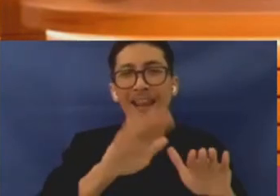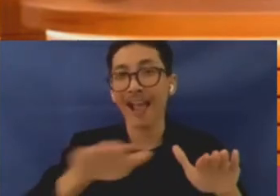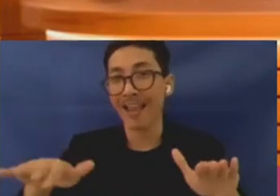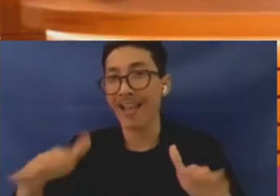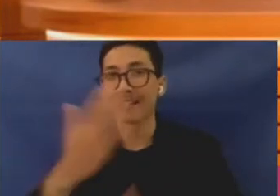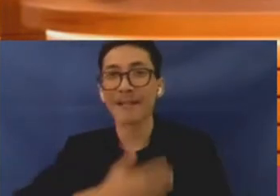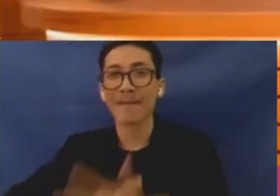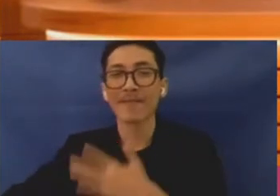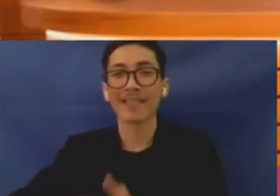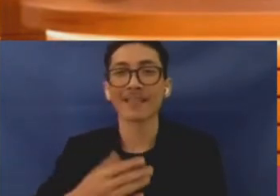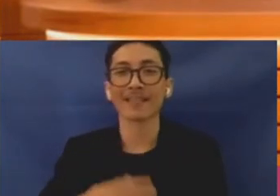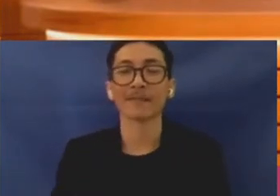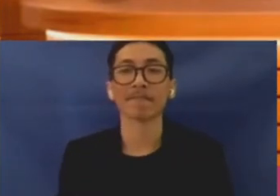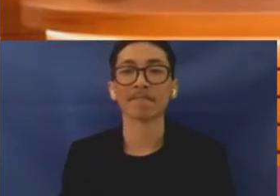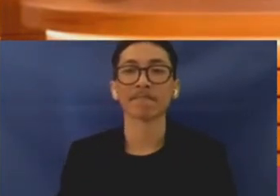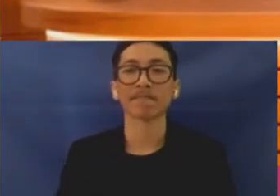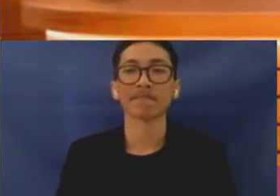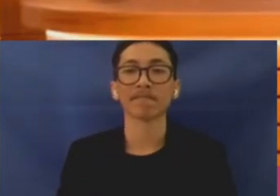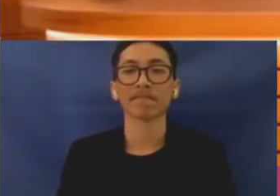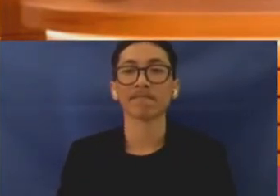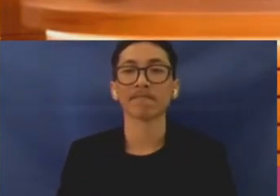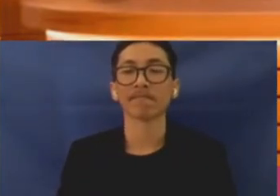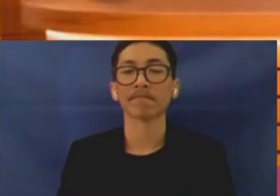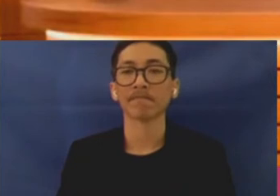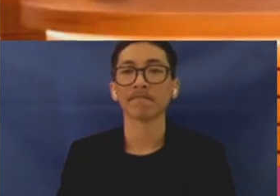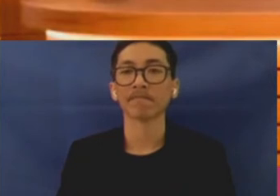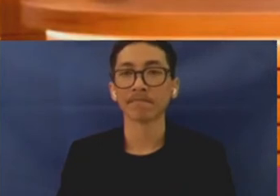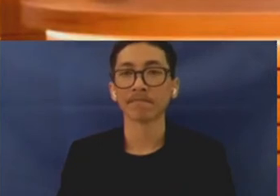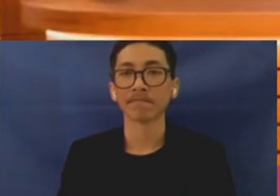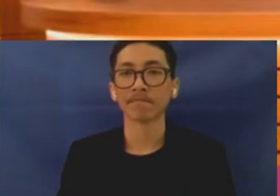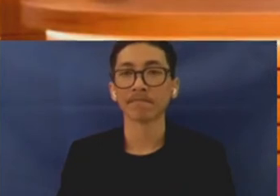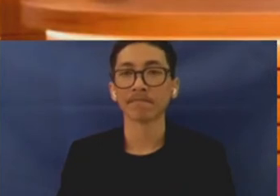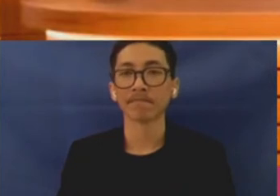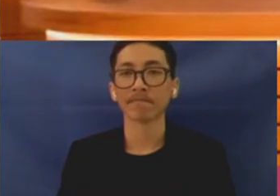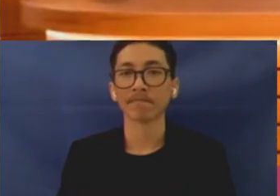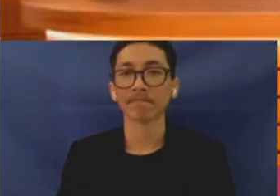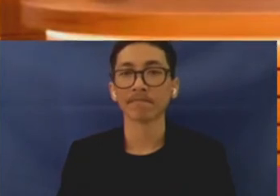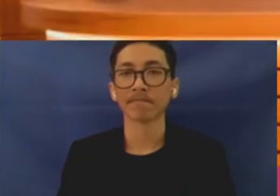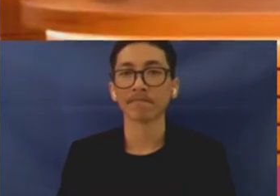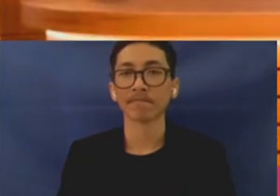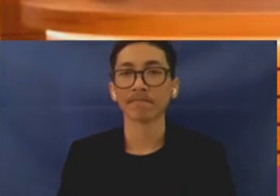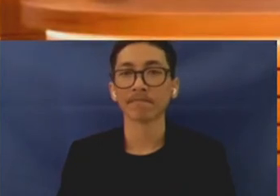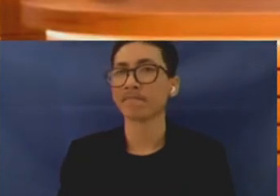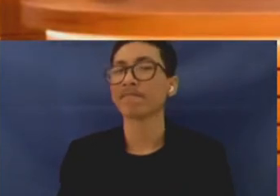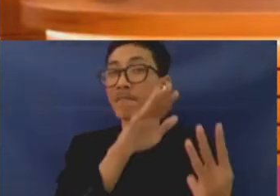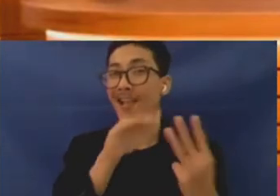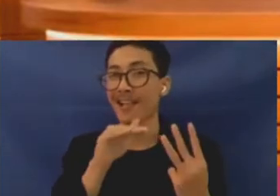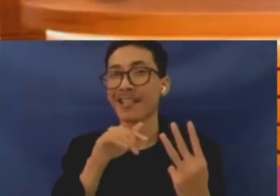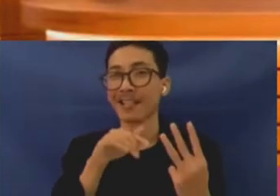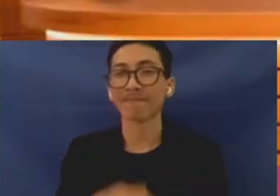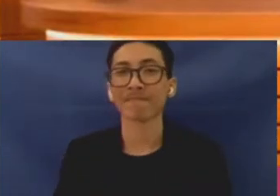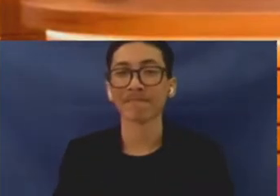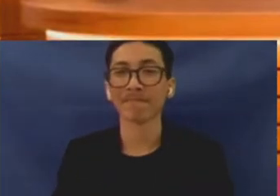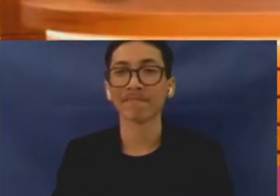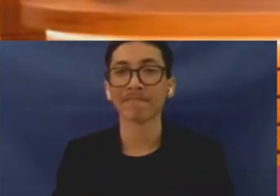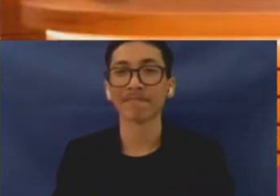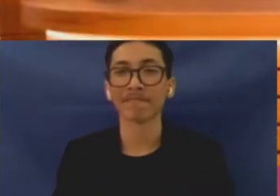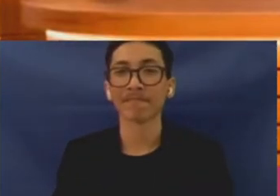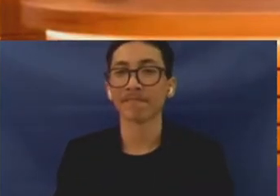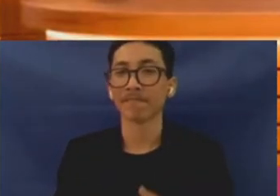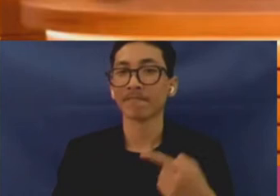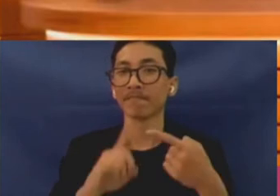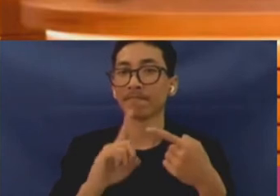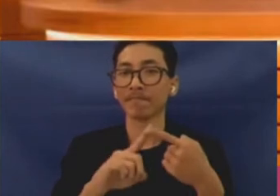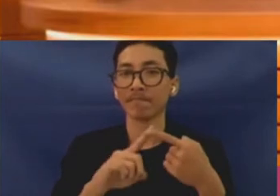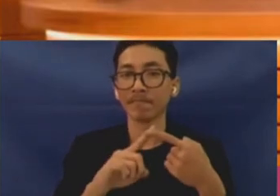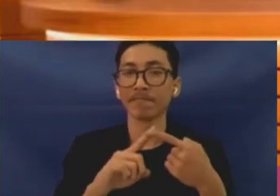mari kita sambut our stellar honorary speakers yang akan saya panggil secara berurutan. Pertama, ada Bu Susanti Mayangsari atau Bu